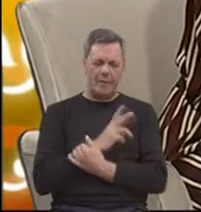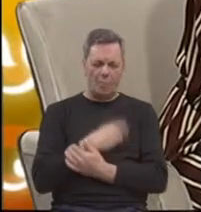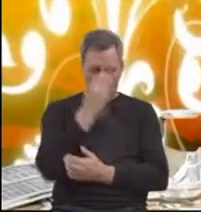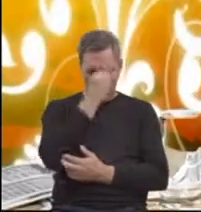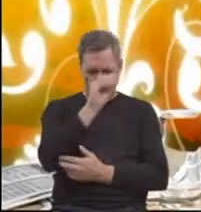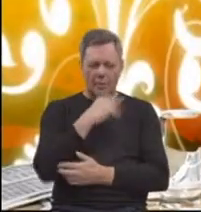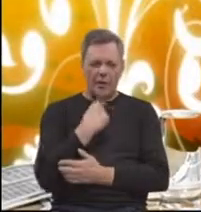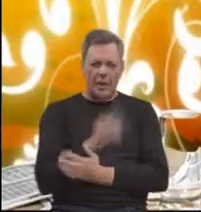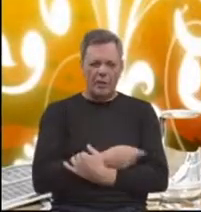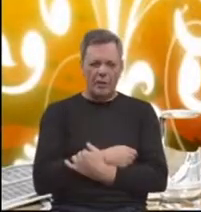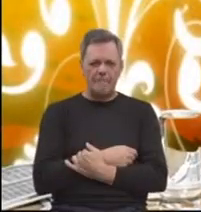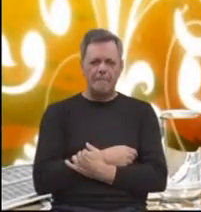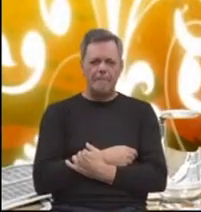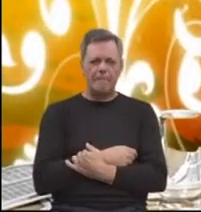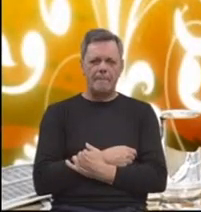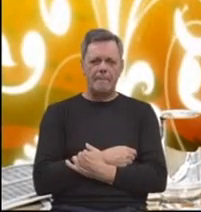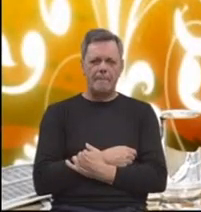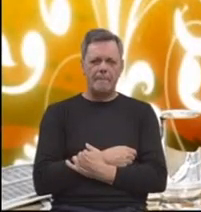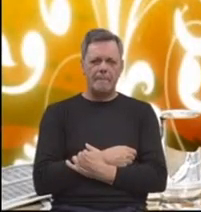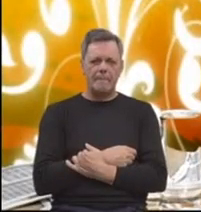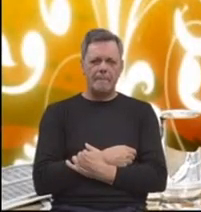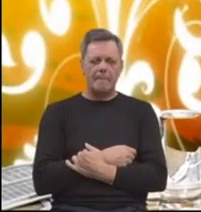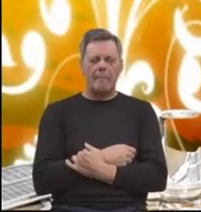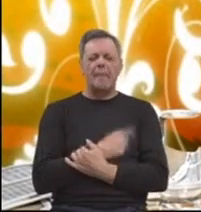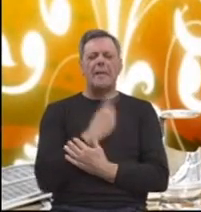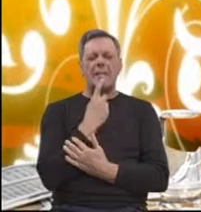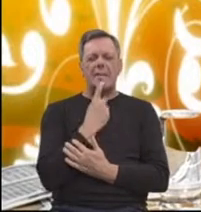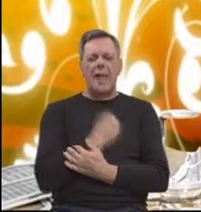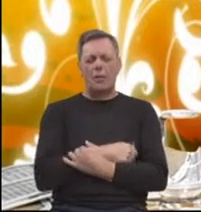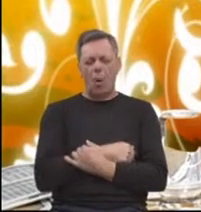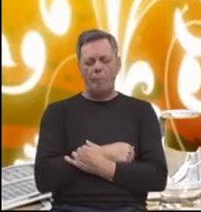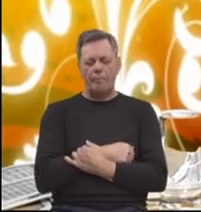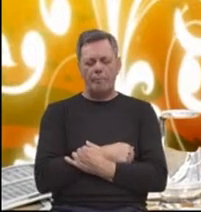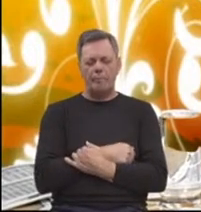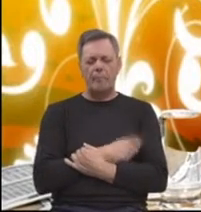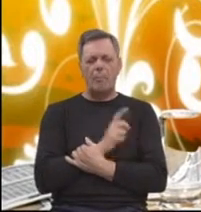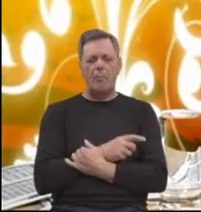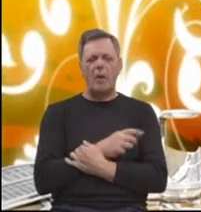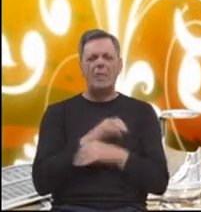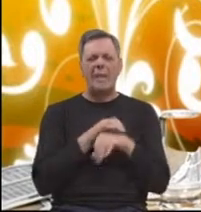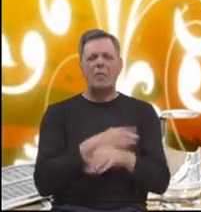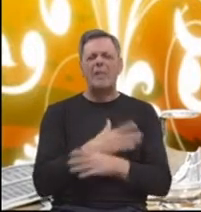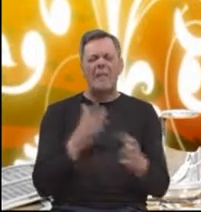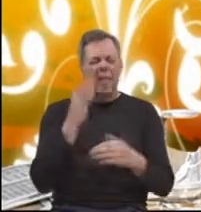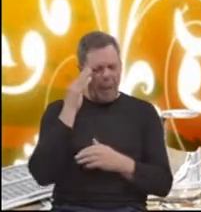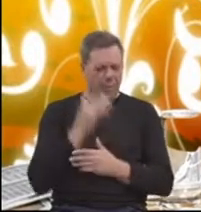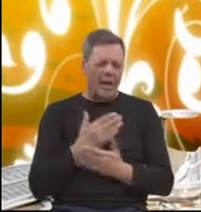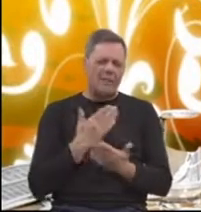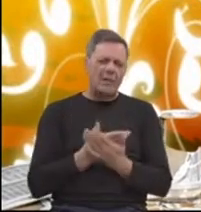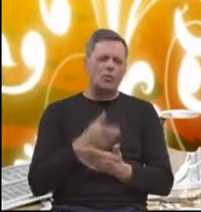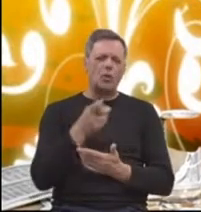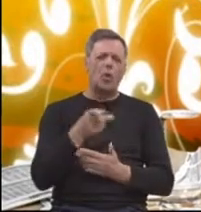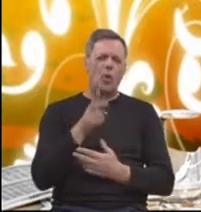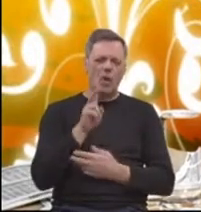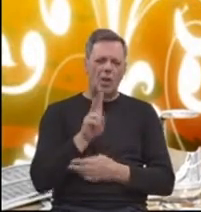naznačiti, naglasiti, ja vas molim lijepo, da o slatkom i sladilima mora se voditi velika briga, jer oni su